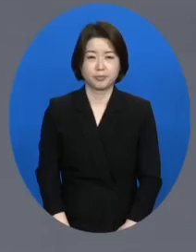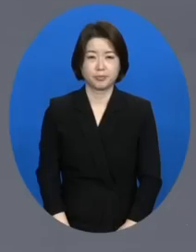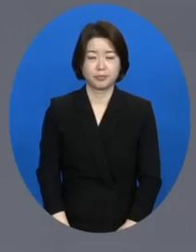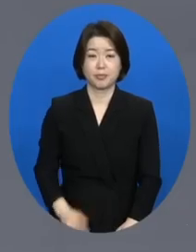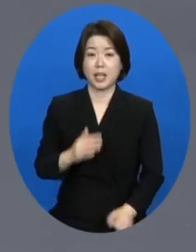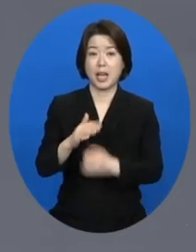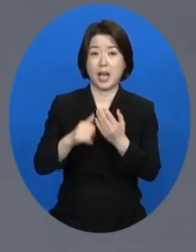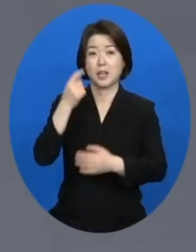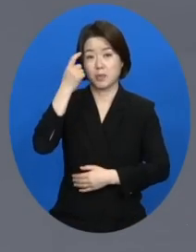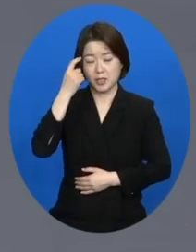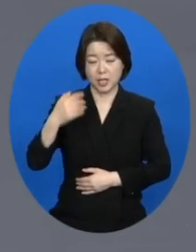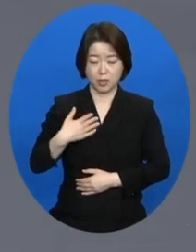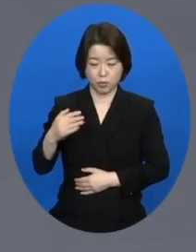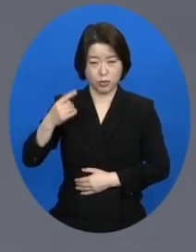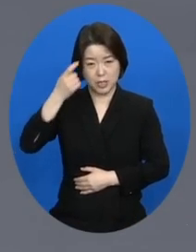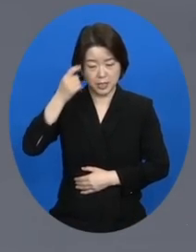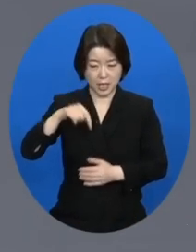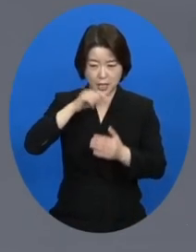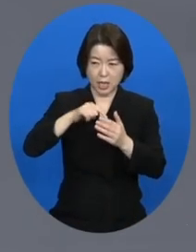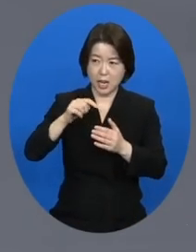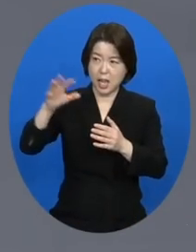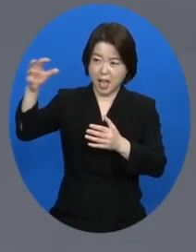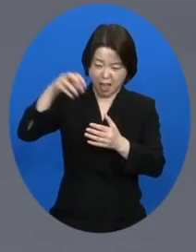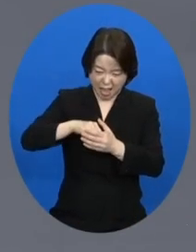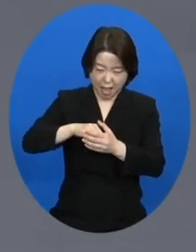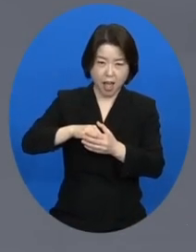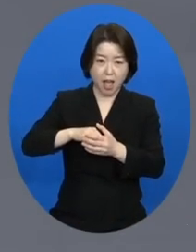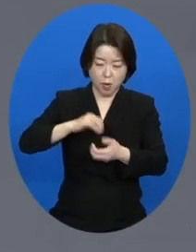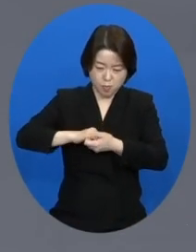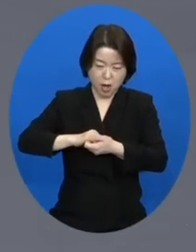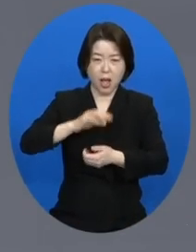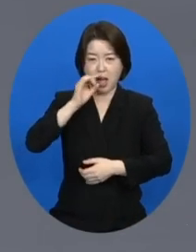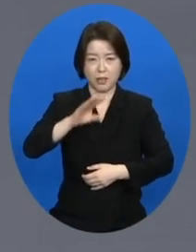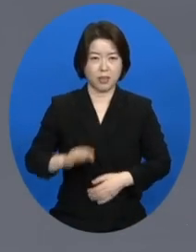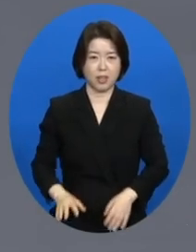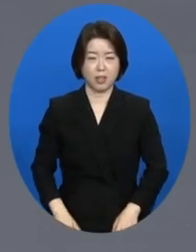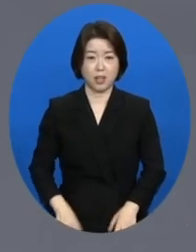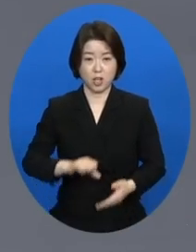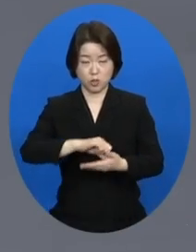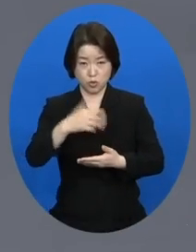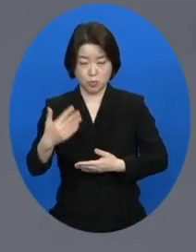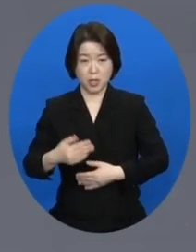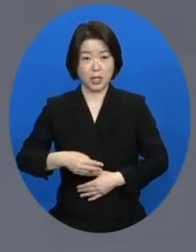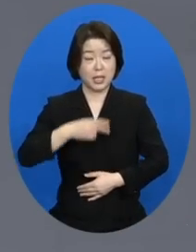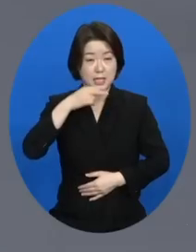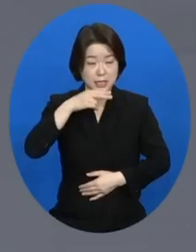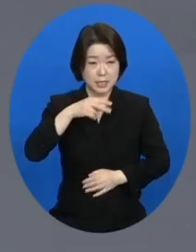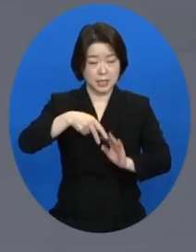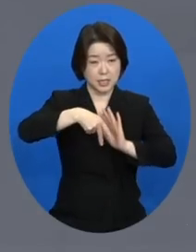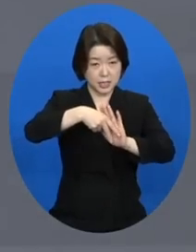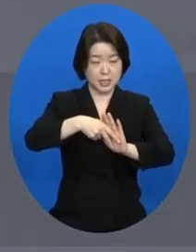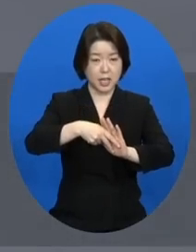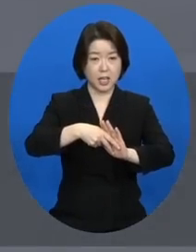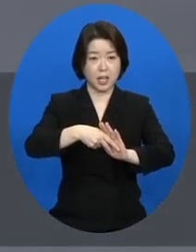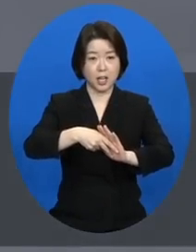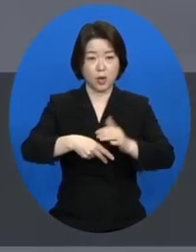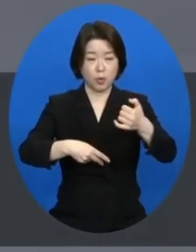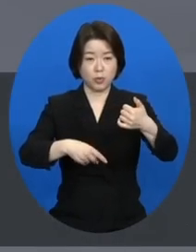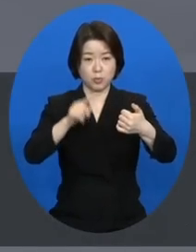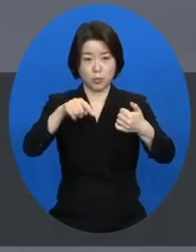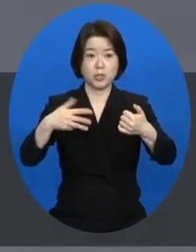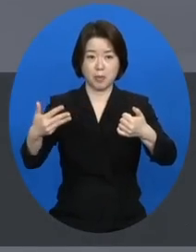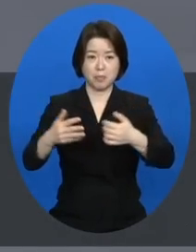하나님의 생각을 우리의 생각 안에 가두어서는 안 된다는 것이 유명한 구절인데 우리 함께 읽어볼까요? 이사야 55장 8절입니다.